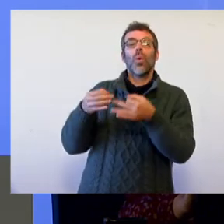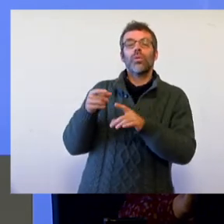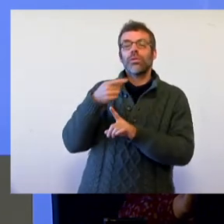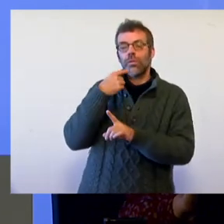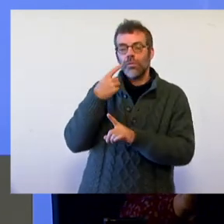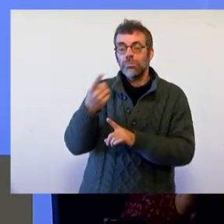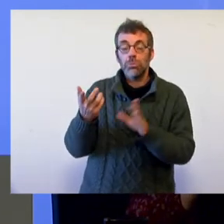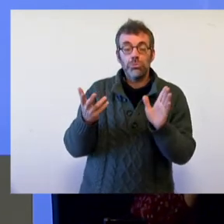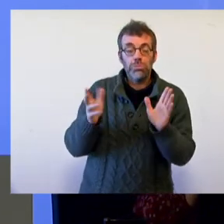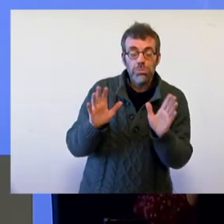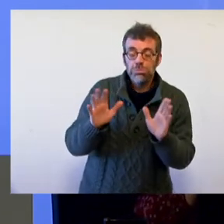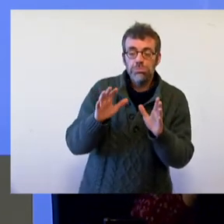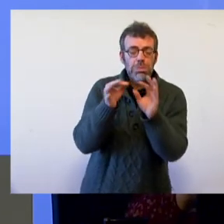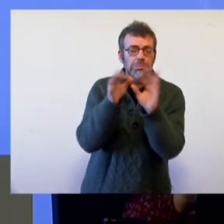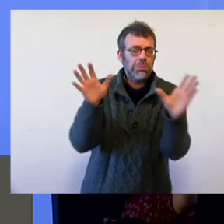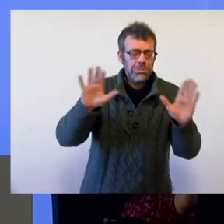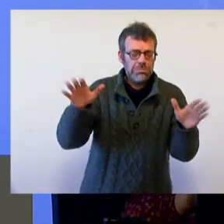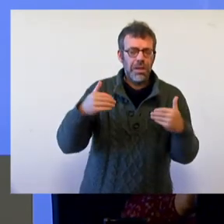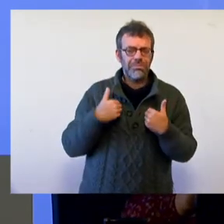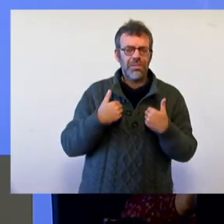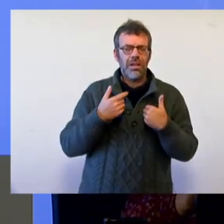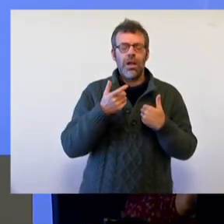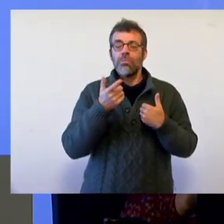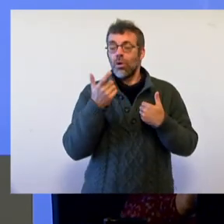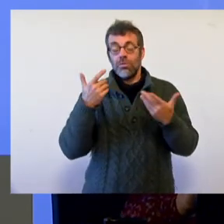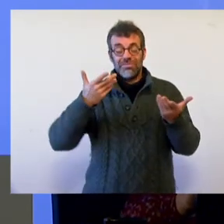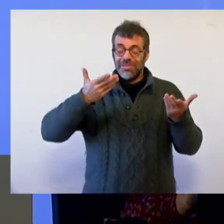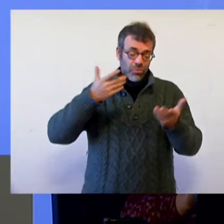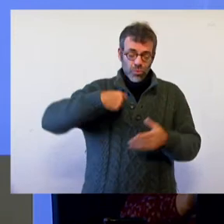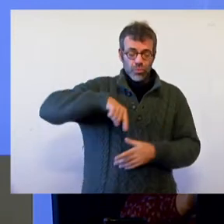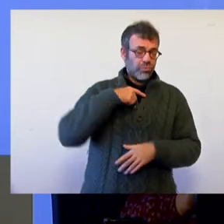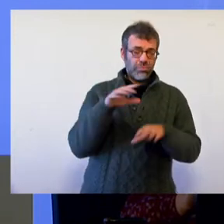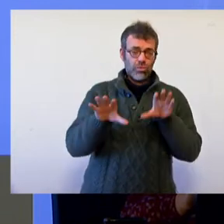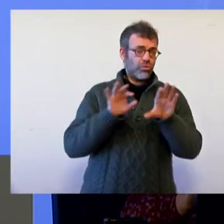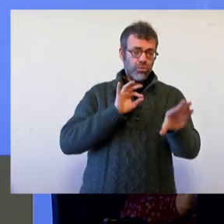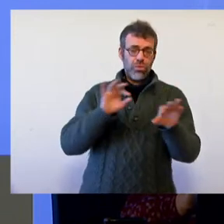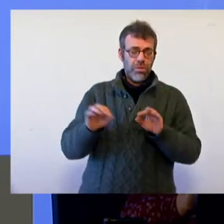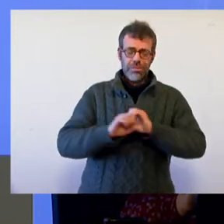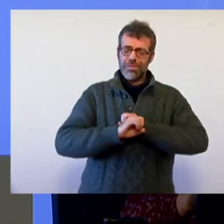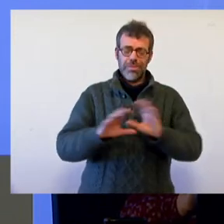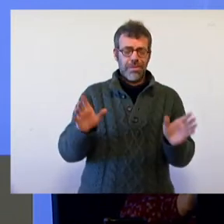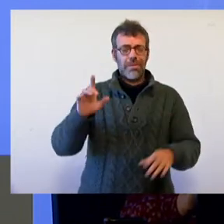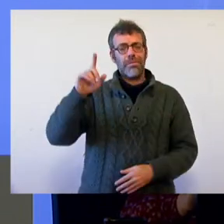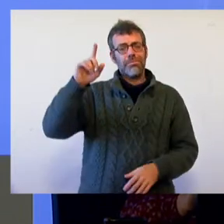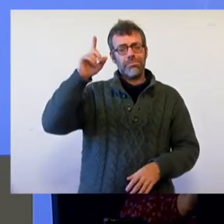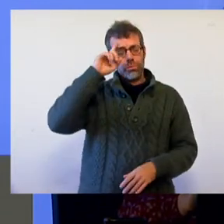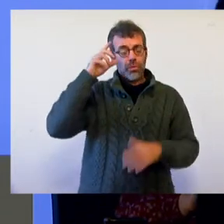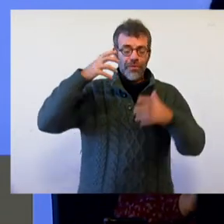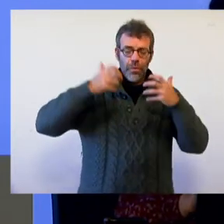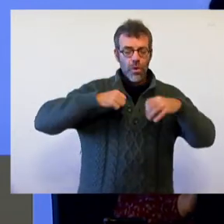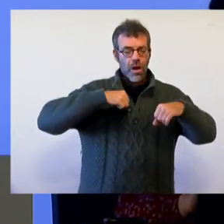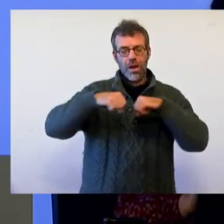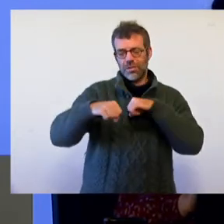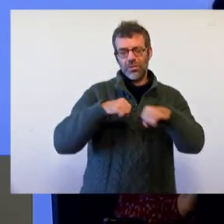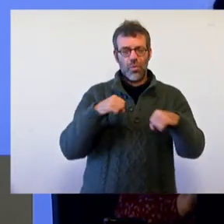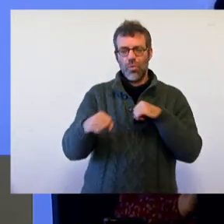au moulin, cela. Les choix, nous les faisons parce que nous voulons agir pour Montpellier.